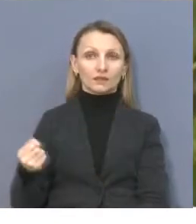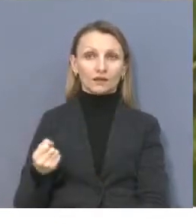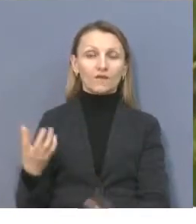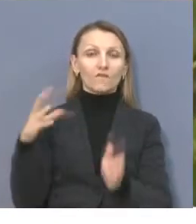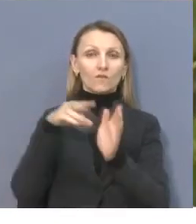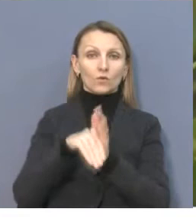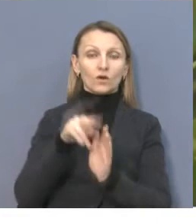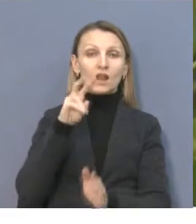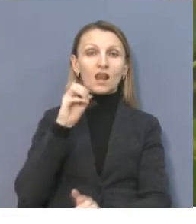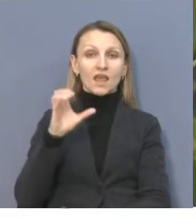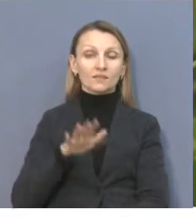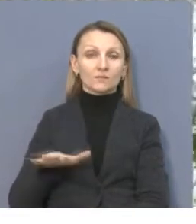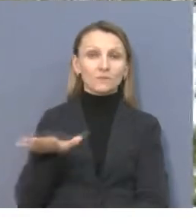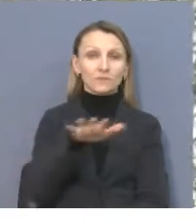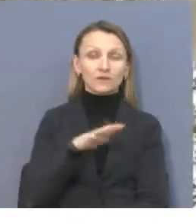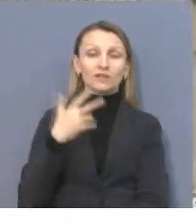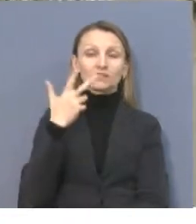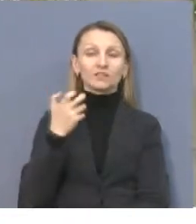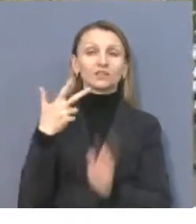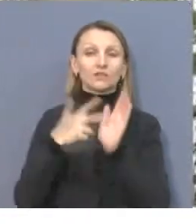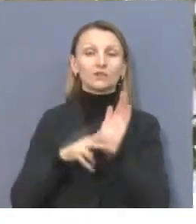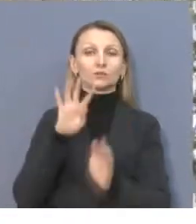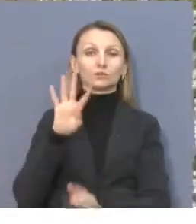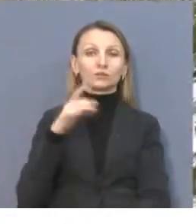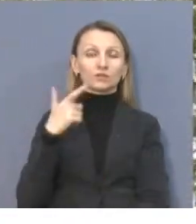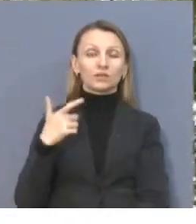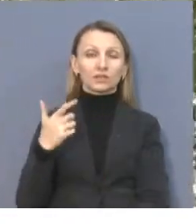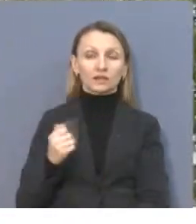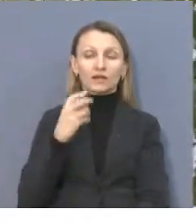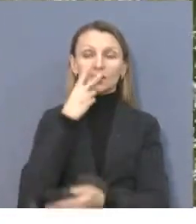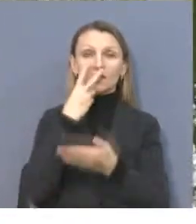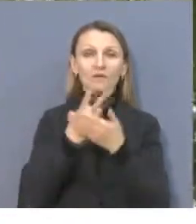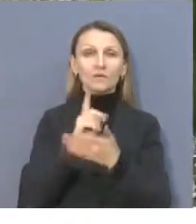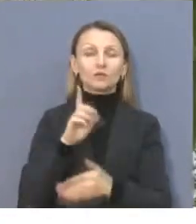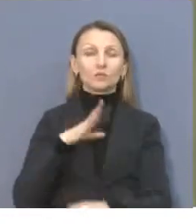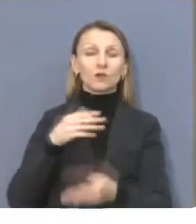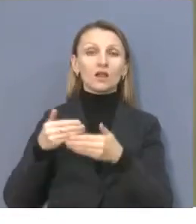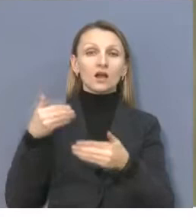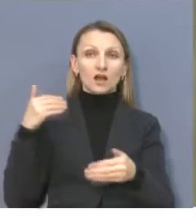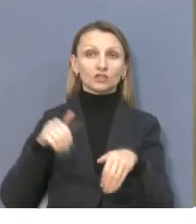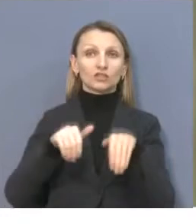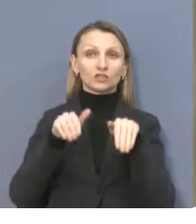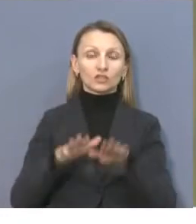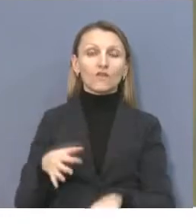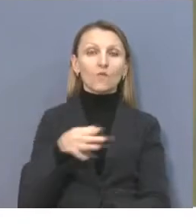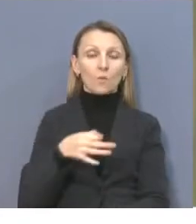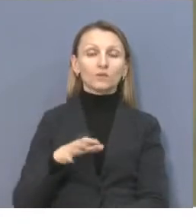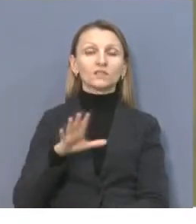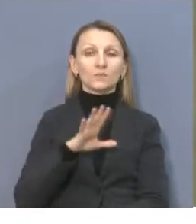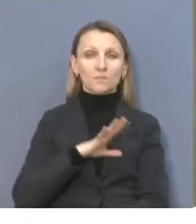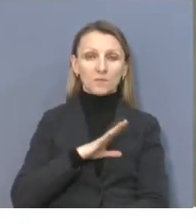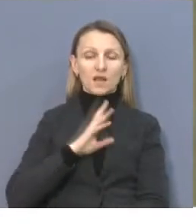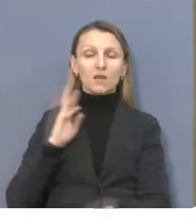леса покрытых территории более 380 четырех гектаров несмотря на предпринятые ранее меры все же в области имели место несколько